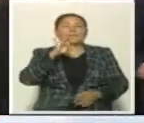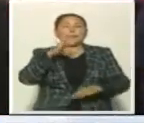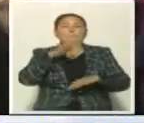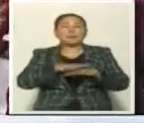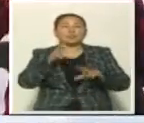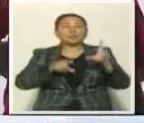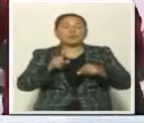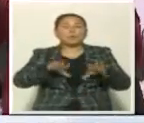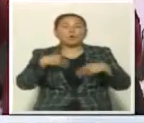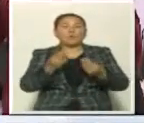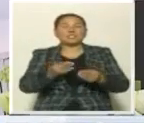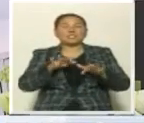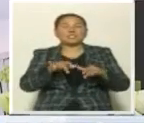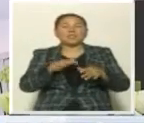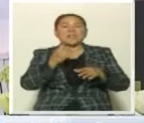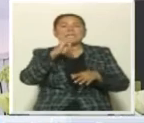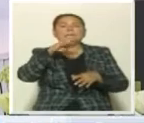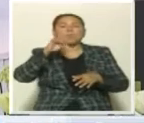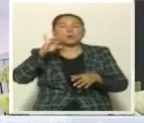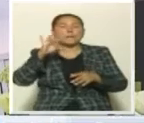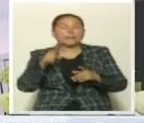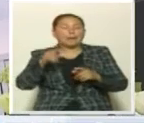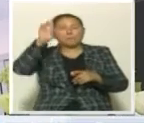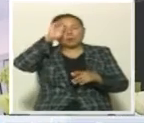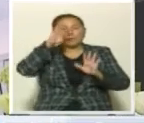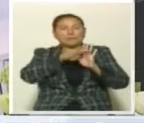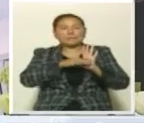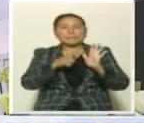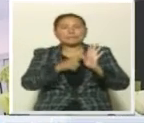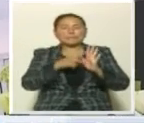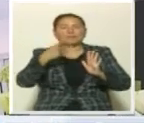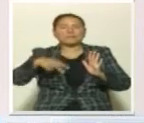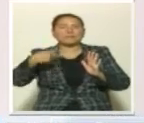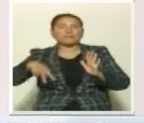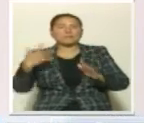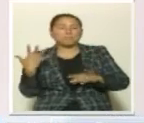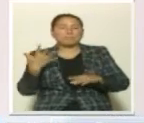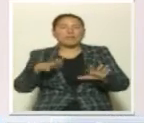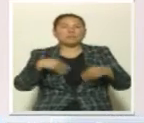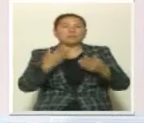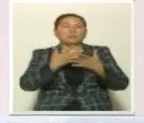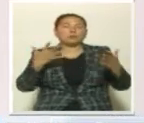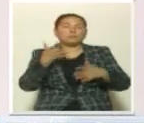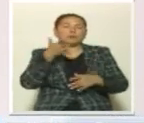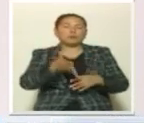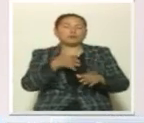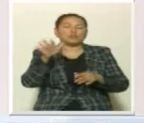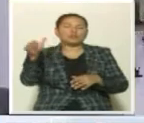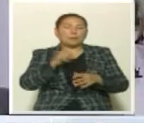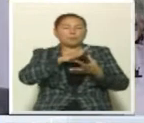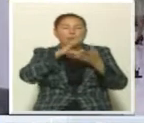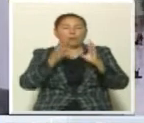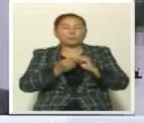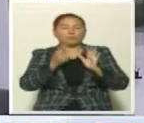является лидером по выдаче цифровой ипотеки в рамках государственной программы 7-20-25, выдав более 5000 займов на общую